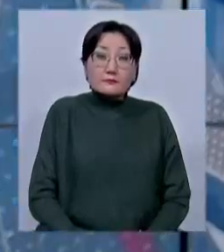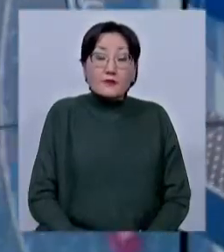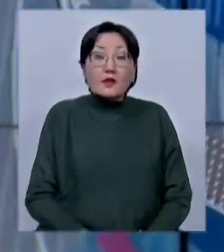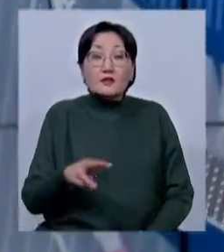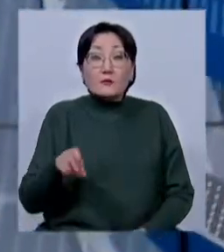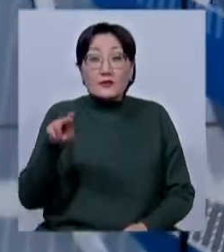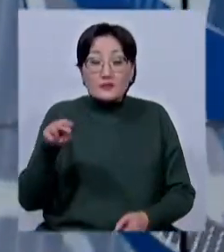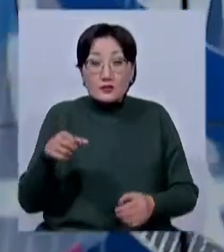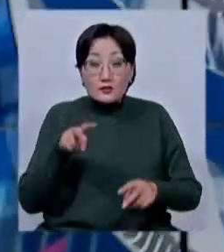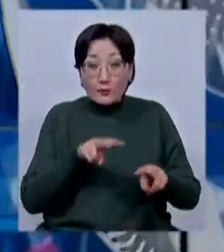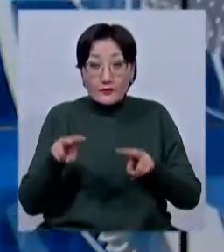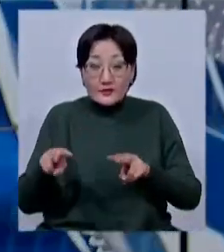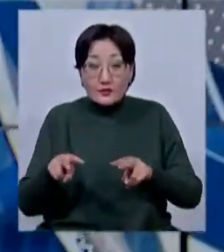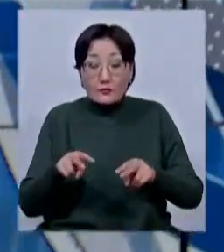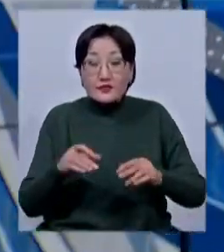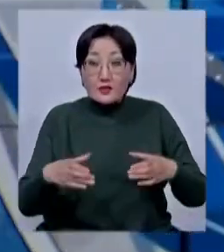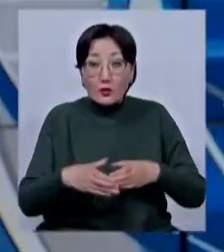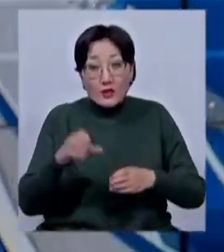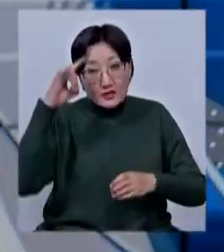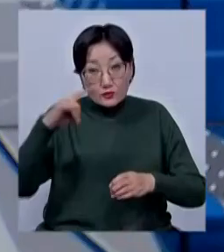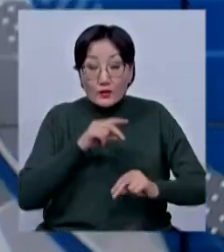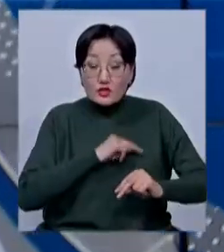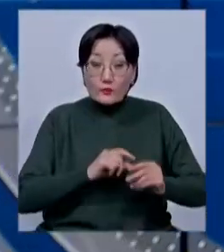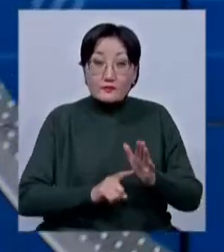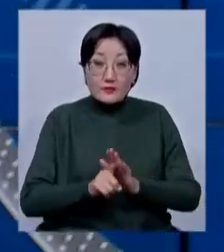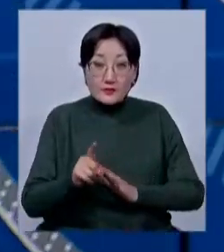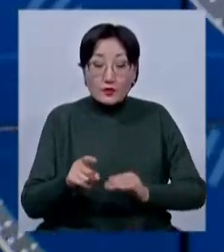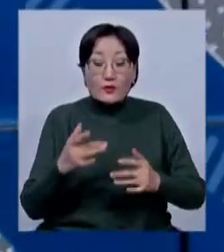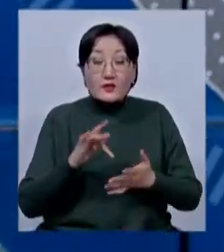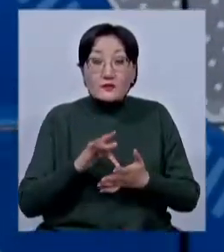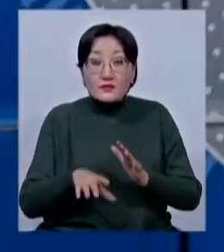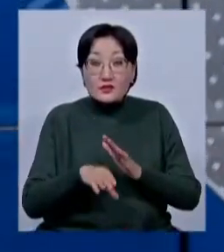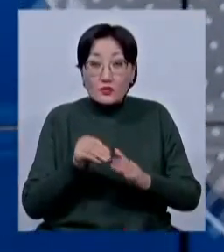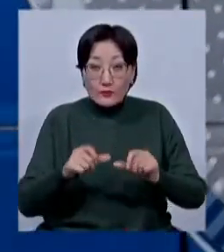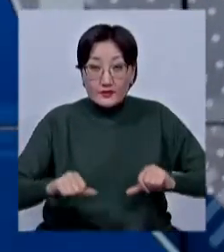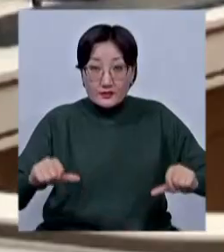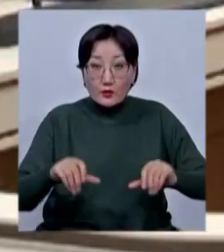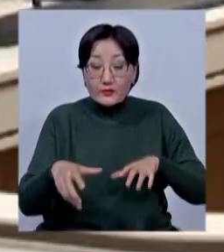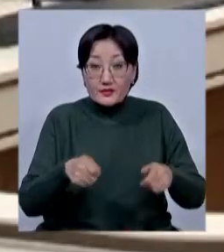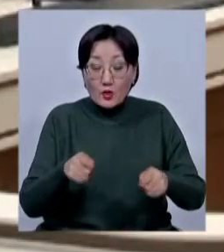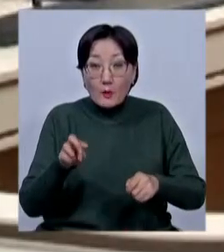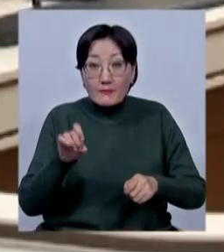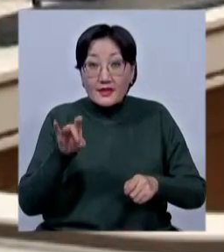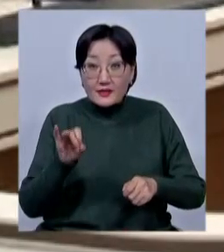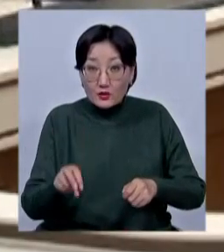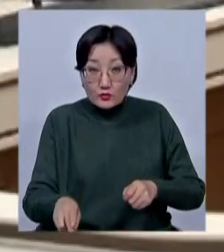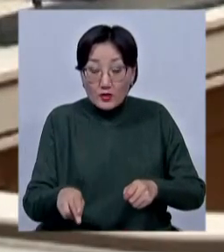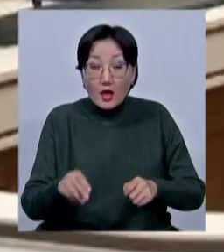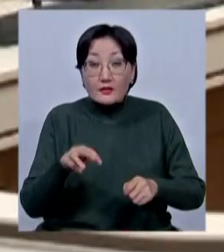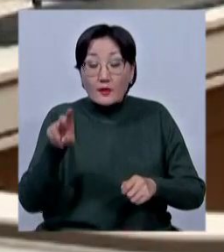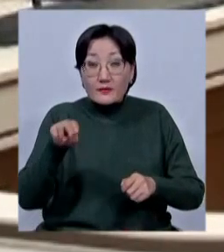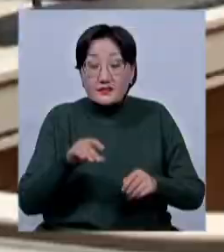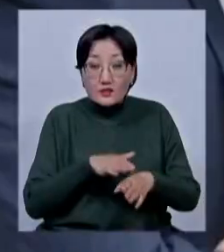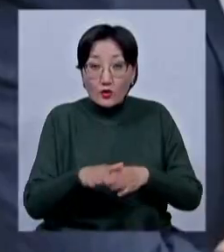ТМД байқаушылар миссиясының штабы Қазақстанда жұмысын бастады. Орталық сайлау комиссиясының төрағасы Берік Имашев, ТМД